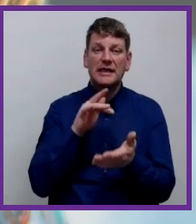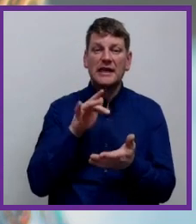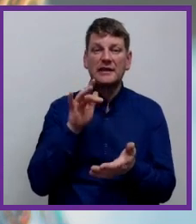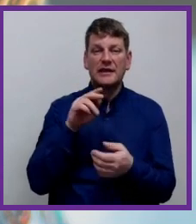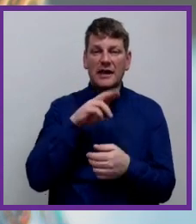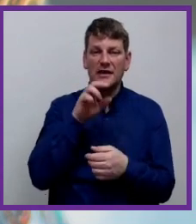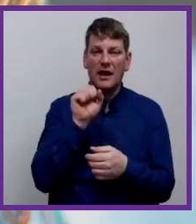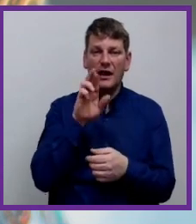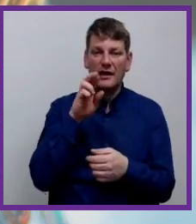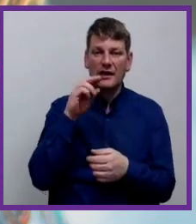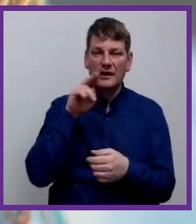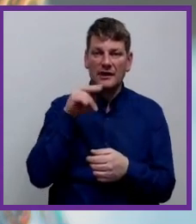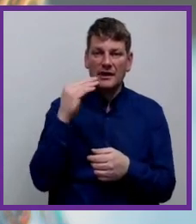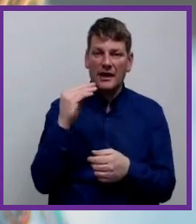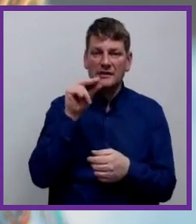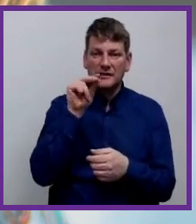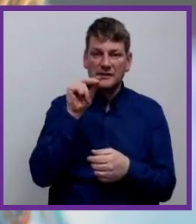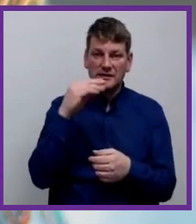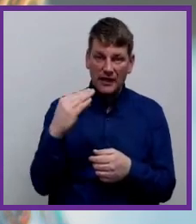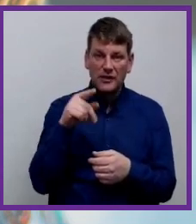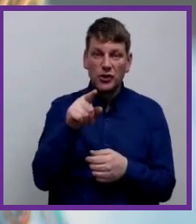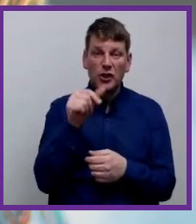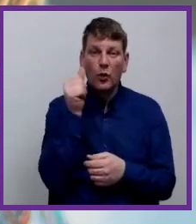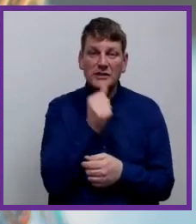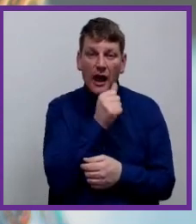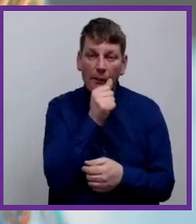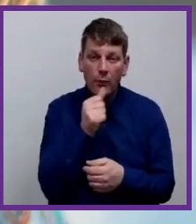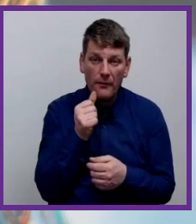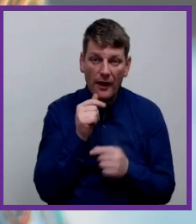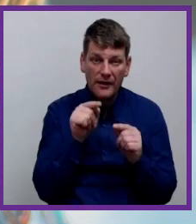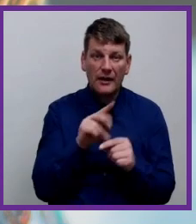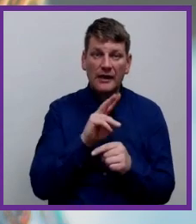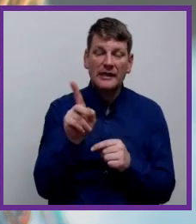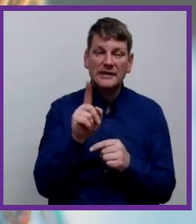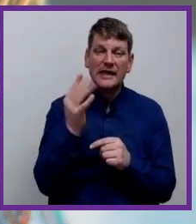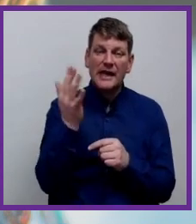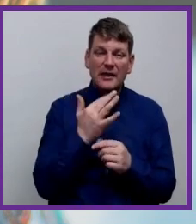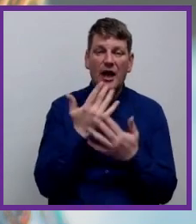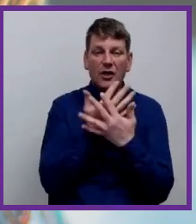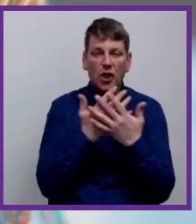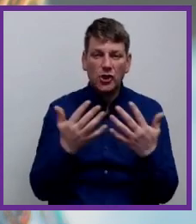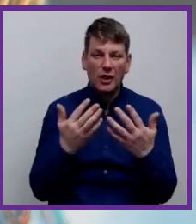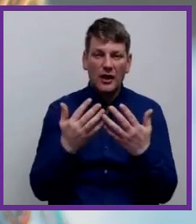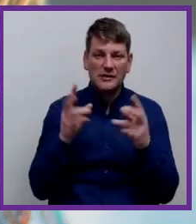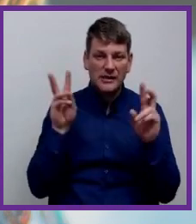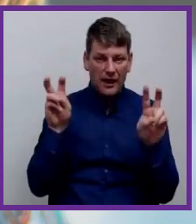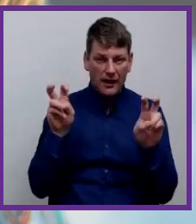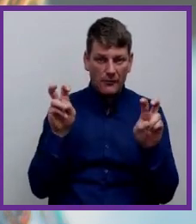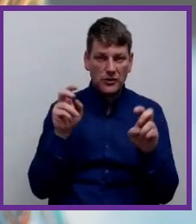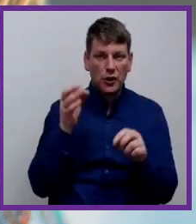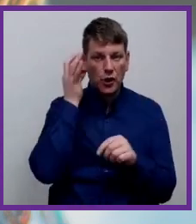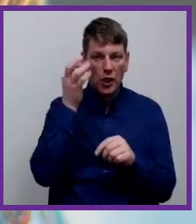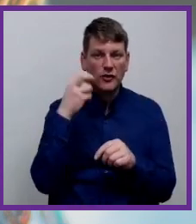kolēģis, ja, viņas minēja, ka šī noslēpumainība, kas ienāk dažādās tēmās tieši